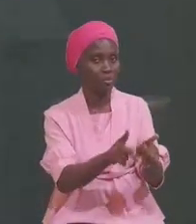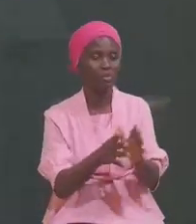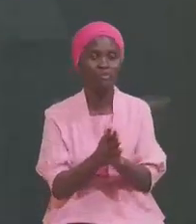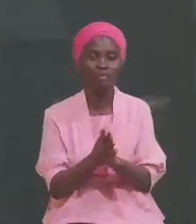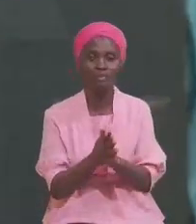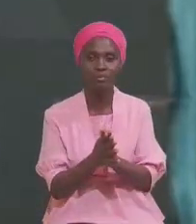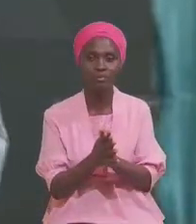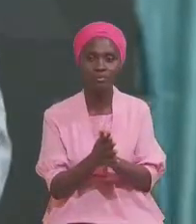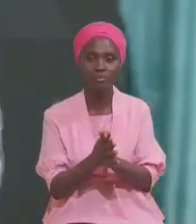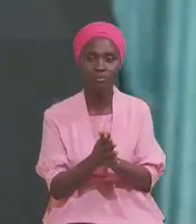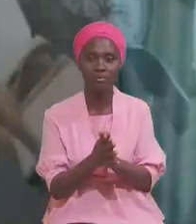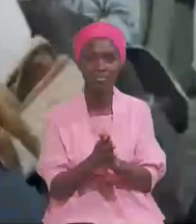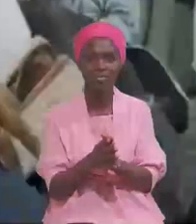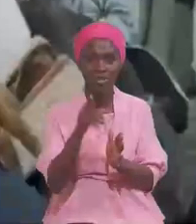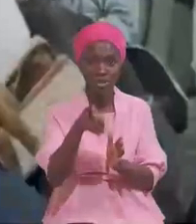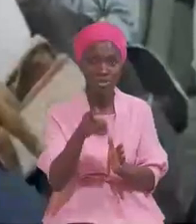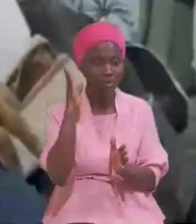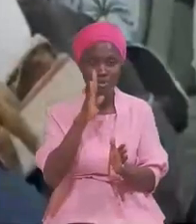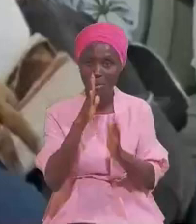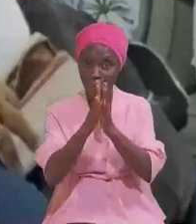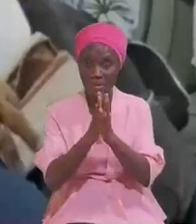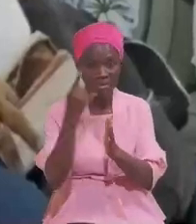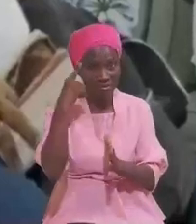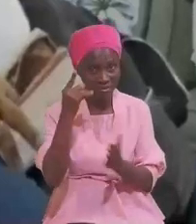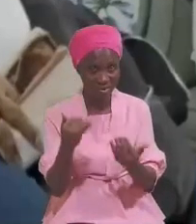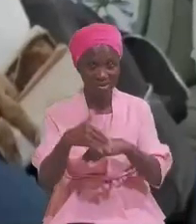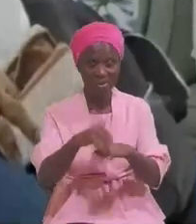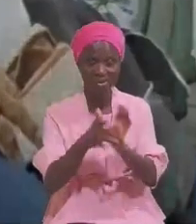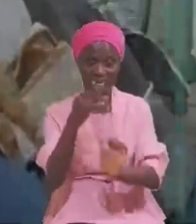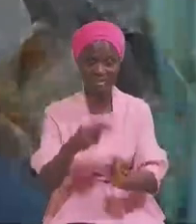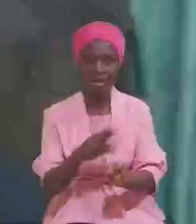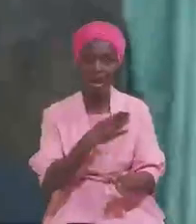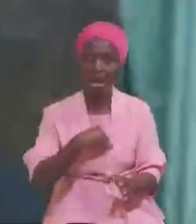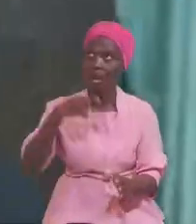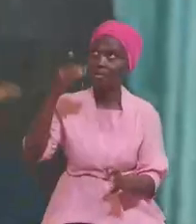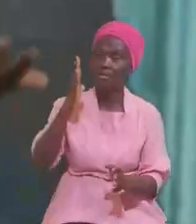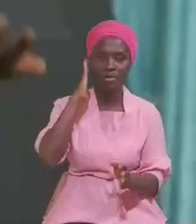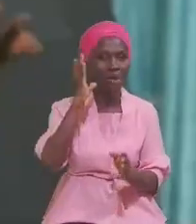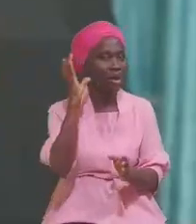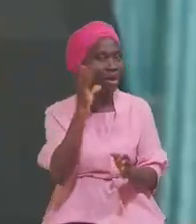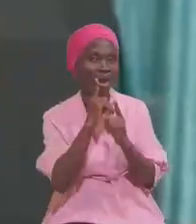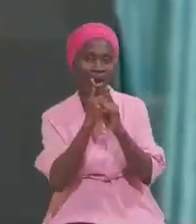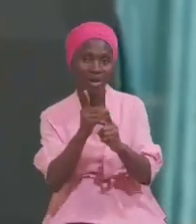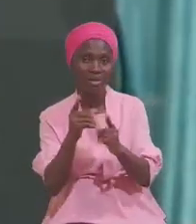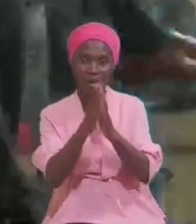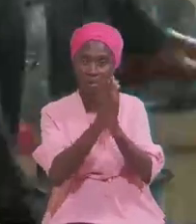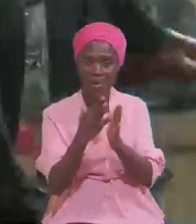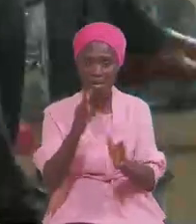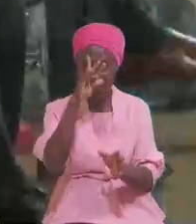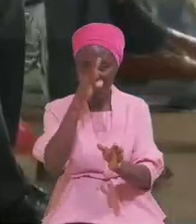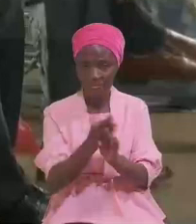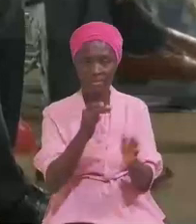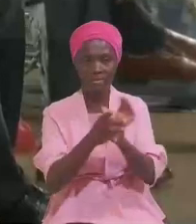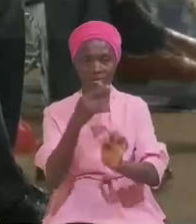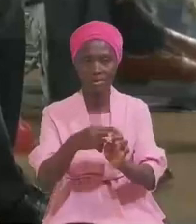Vous allez prier ce soir. Et Dieu vous exaucera.